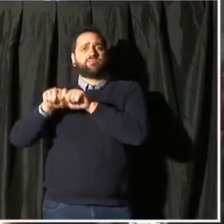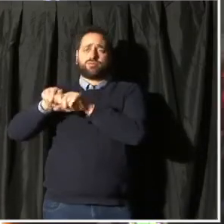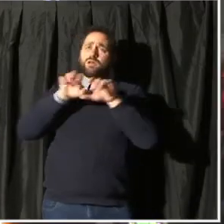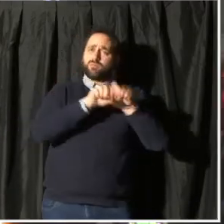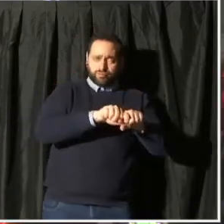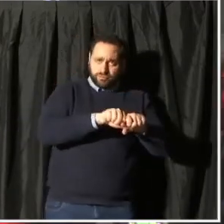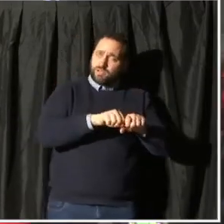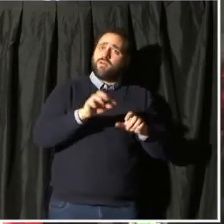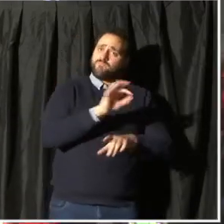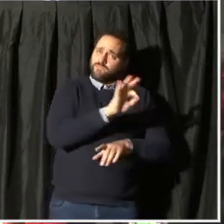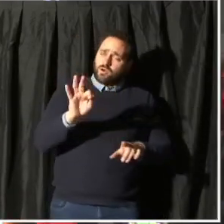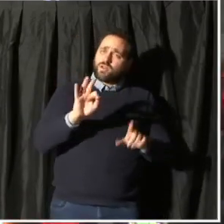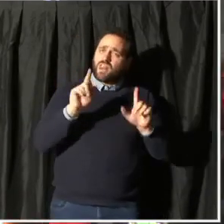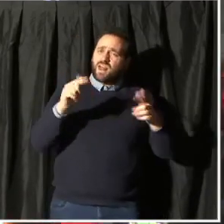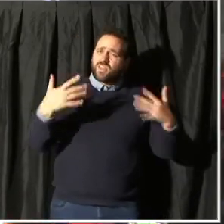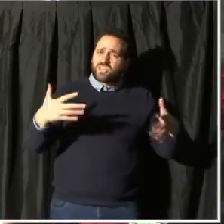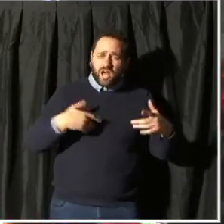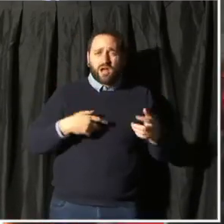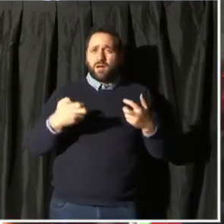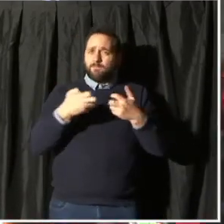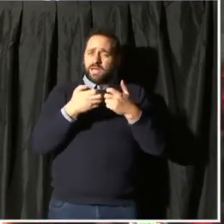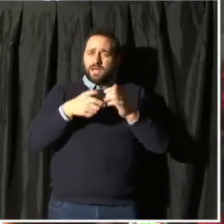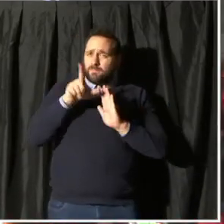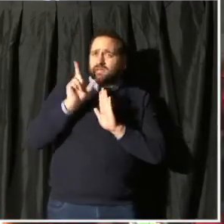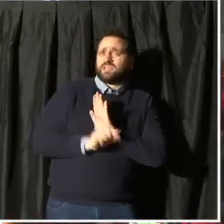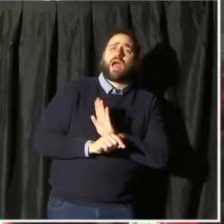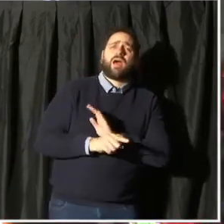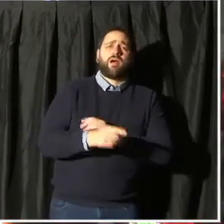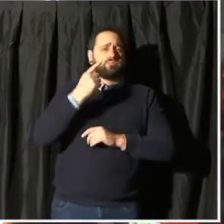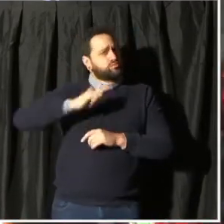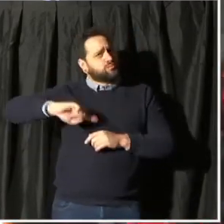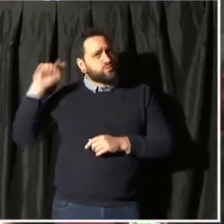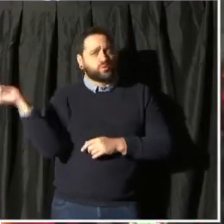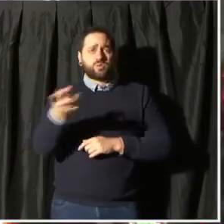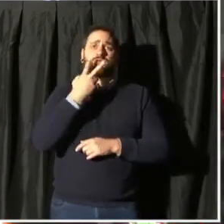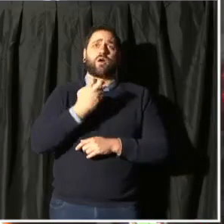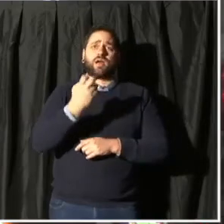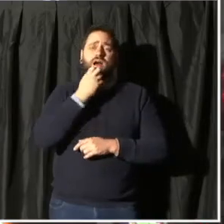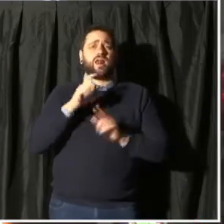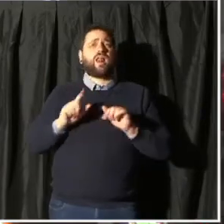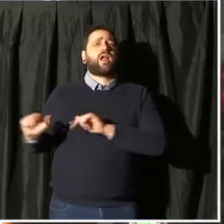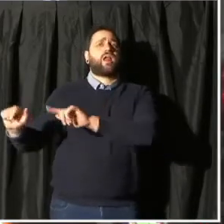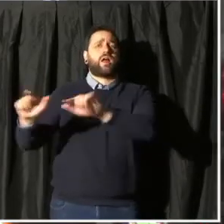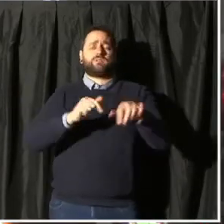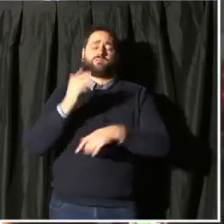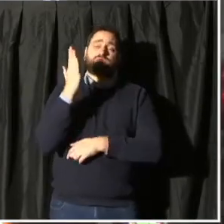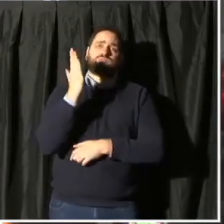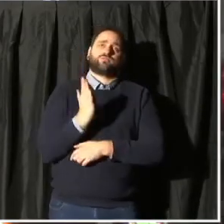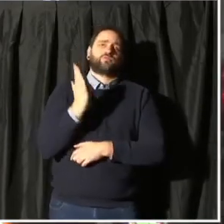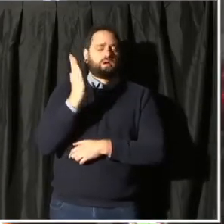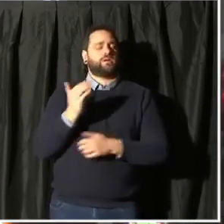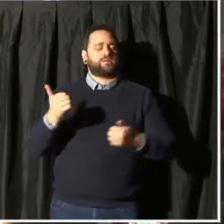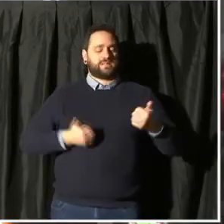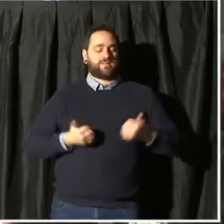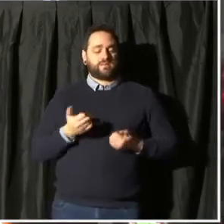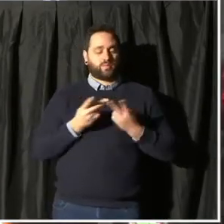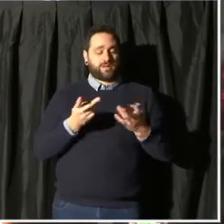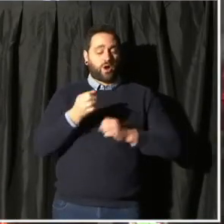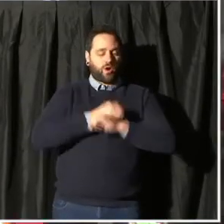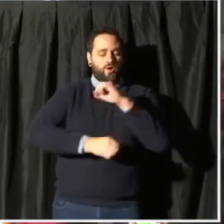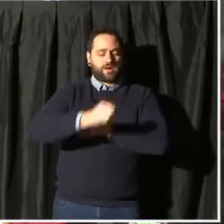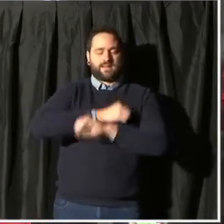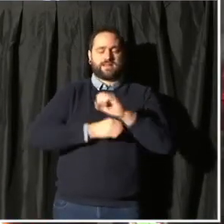l'ensemble des concitoyens alors on a besoin d'organiser ce service public sur ces bases là et encore une fois